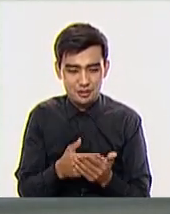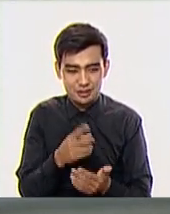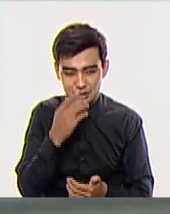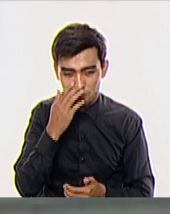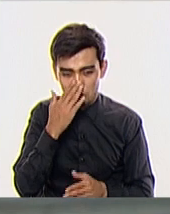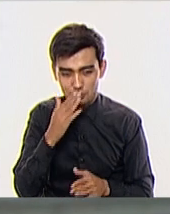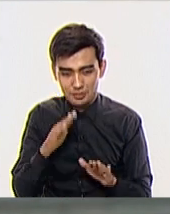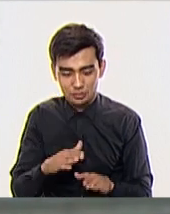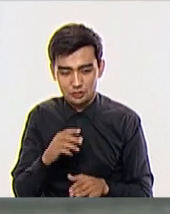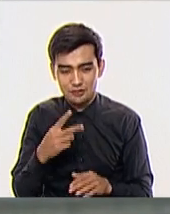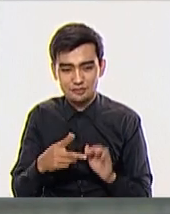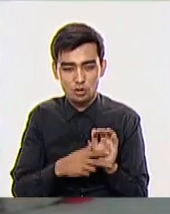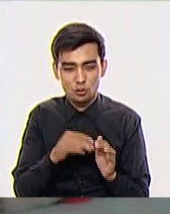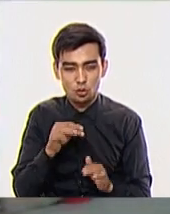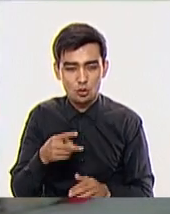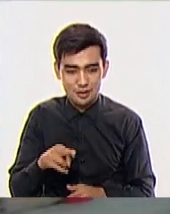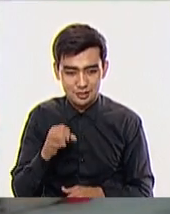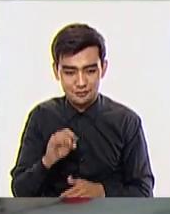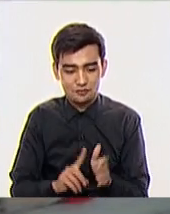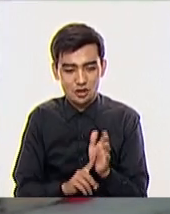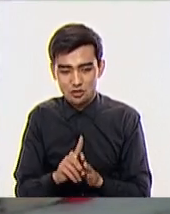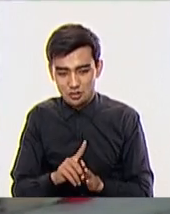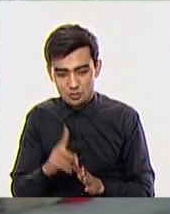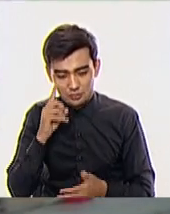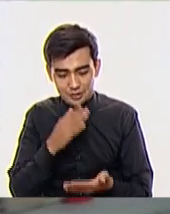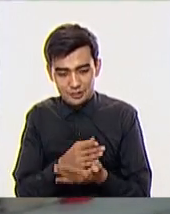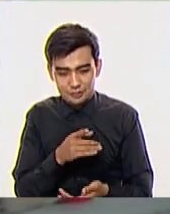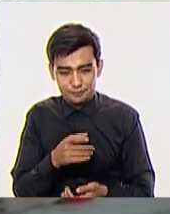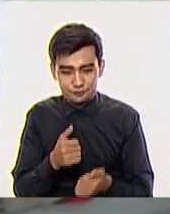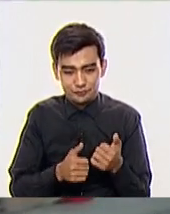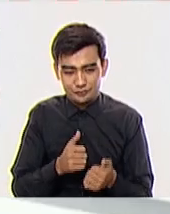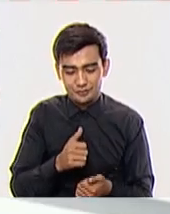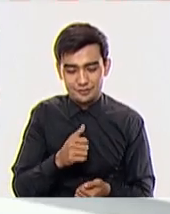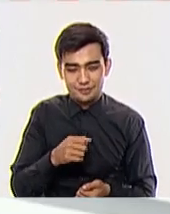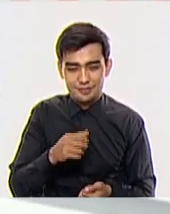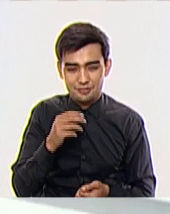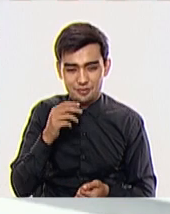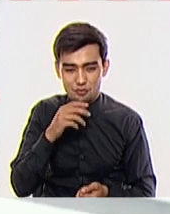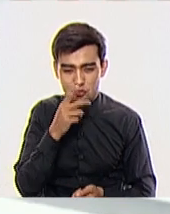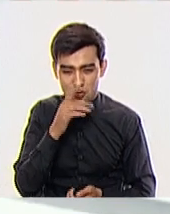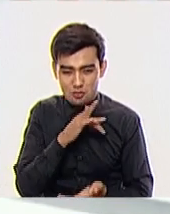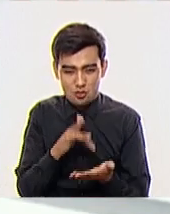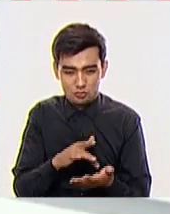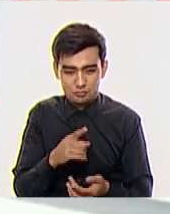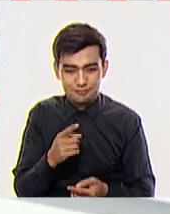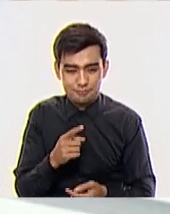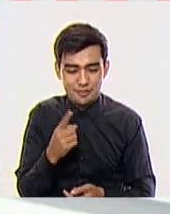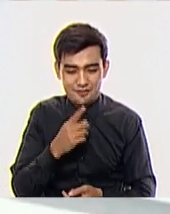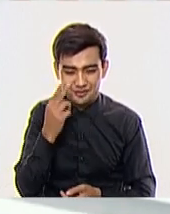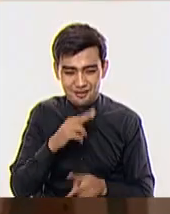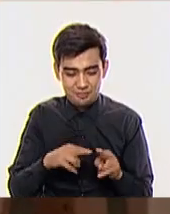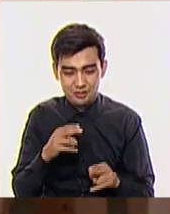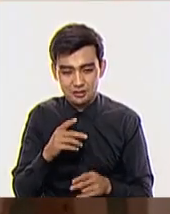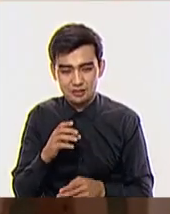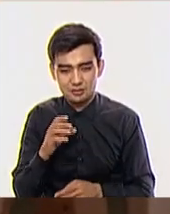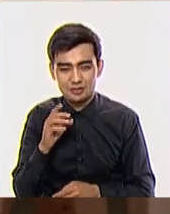Японии к утру 28 июля. Изначально ожидалось, что он пройдется и по столице, однако основной удар стихии примет север.